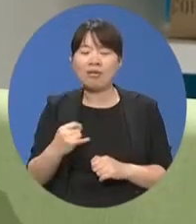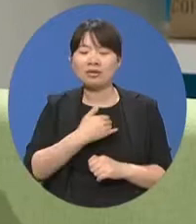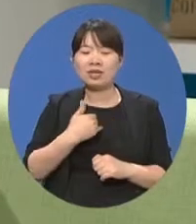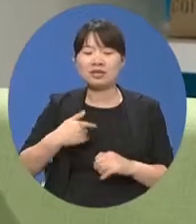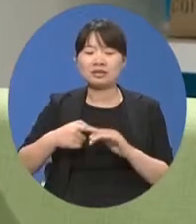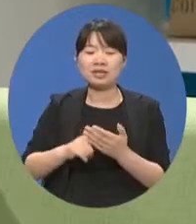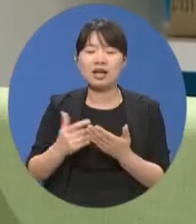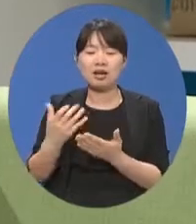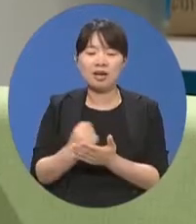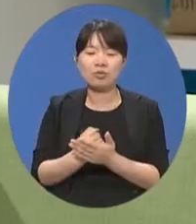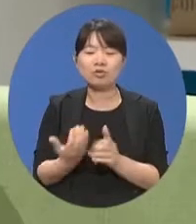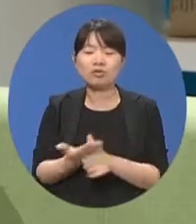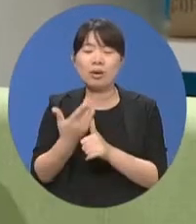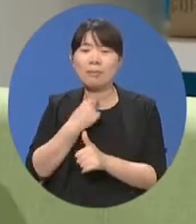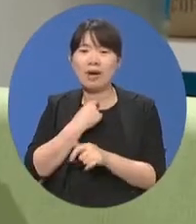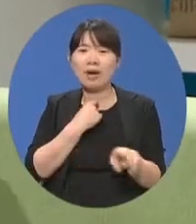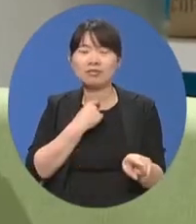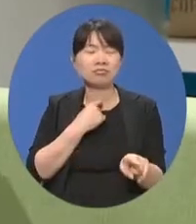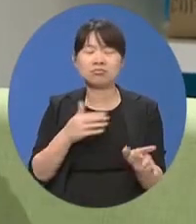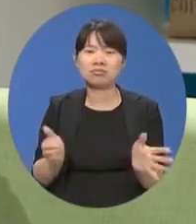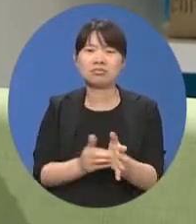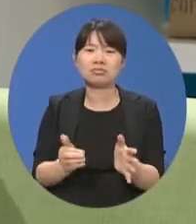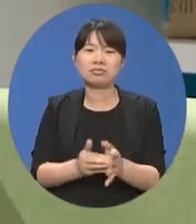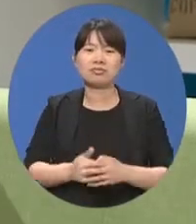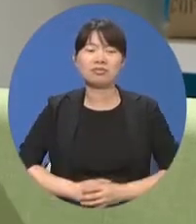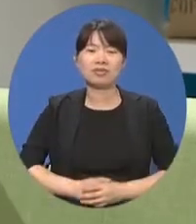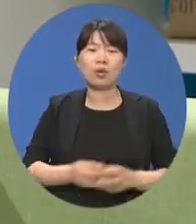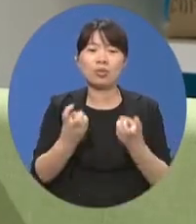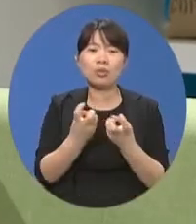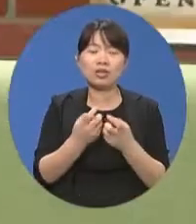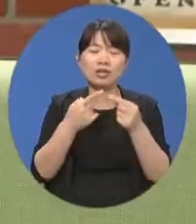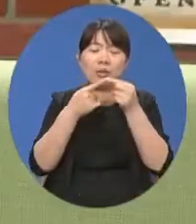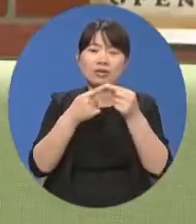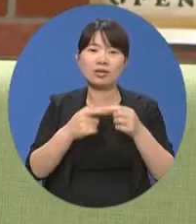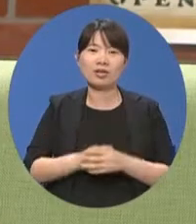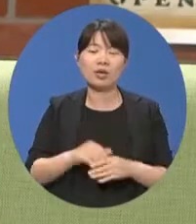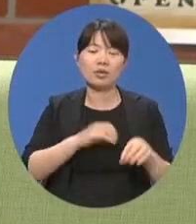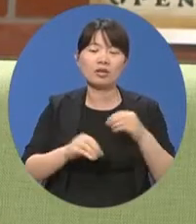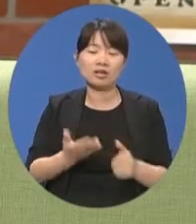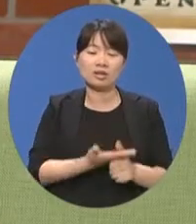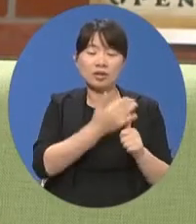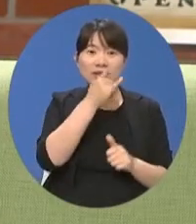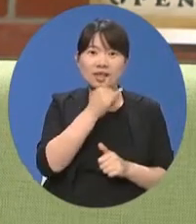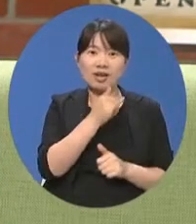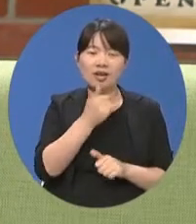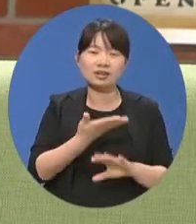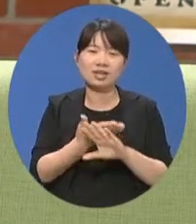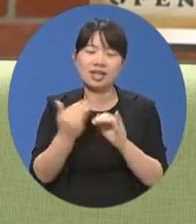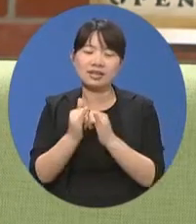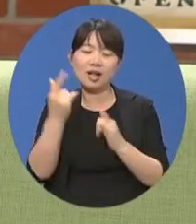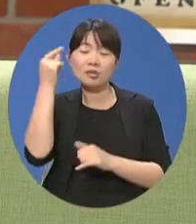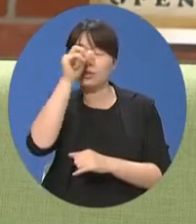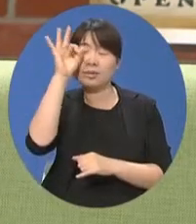있는 아이를 키우고 싶다 하셨죠? 네. 그거 물 건너갑니다. 어떻게 되냐면, 아. 첫 번째로는 아이들이요. 오히려 그렇게 키우게 되면 남의